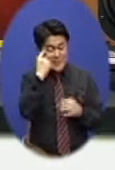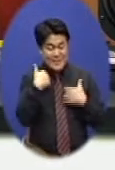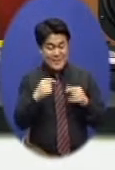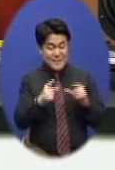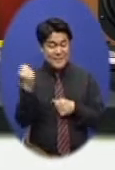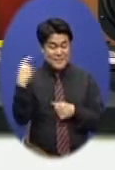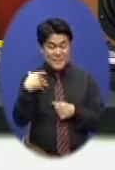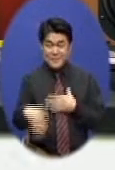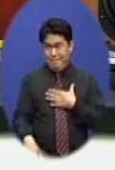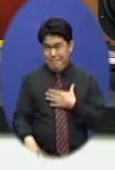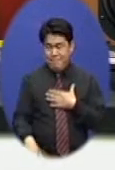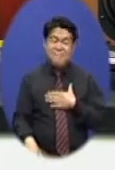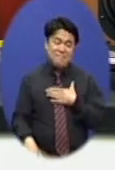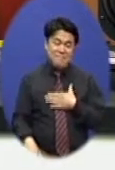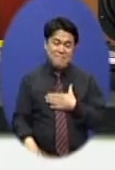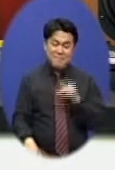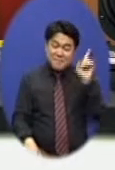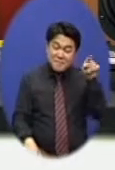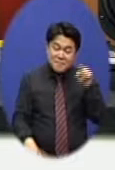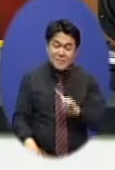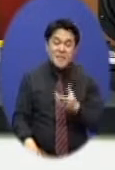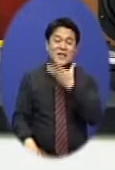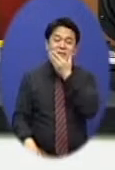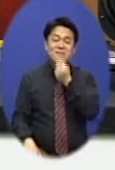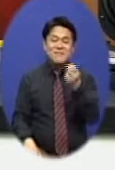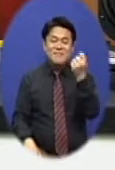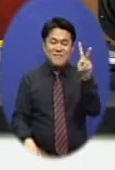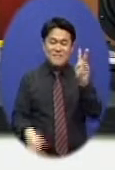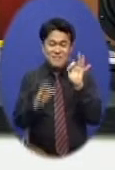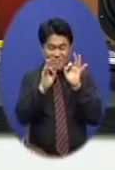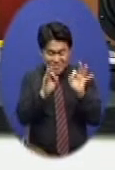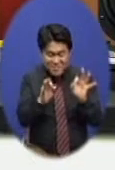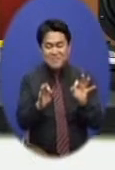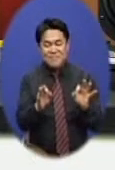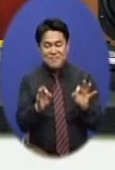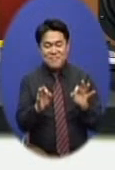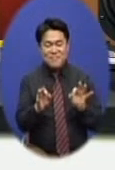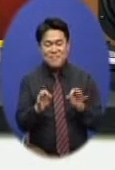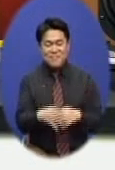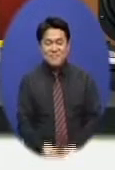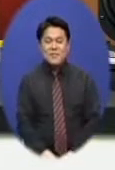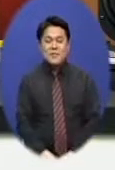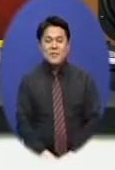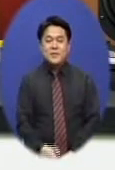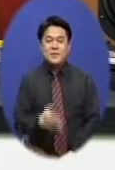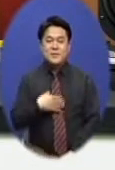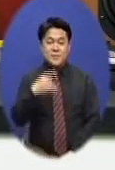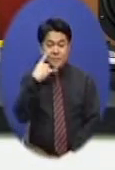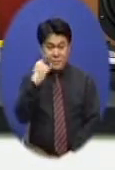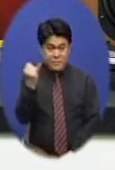하라고 그러길래 맨날 이거 뭐 복지 TV 보고 하하. 아니 그 저희